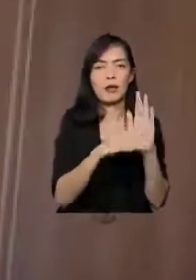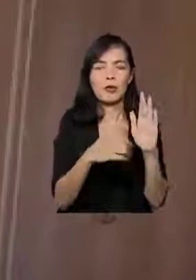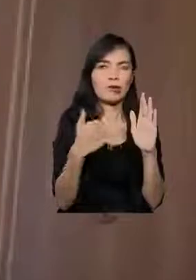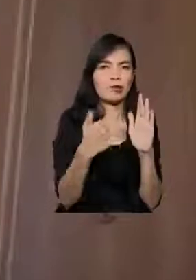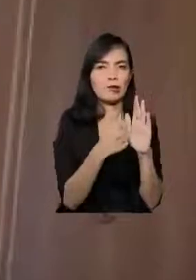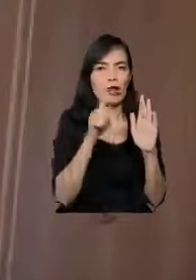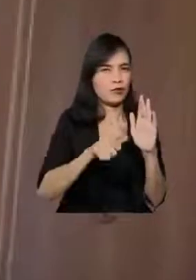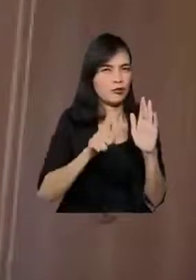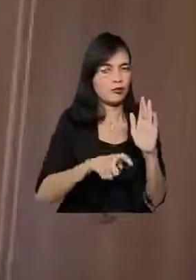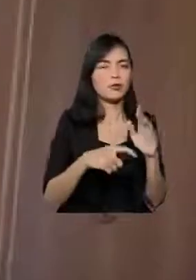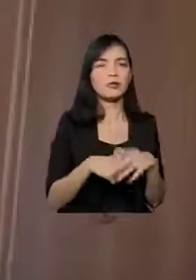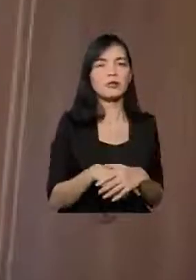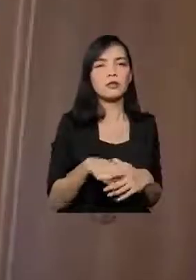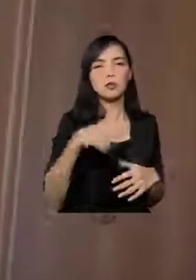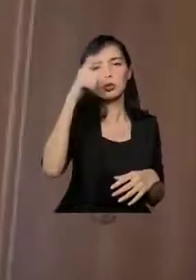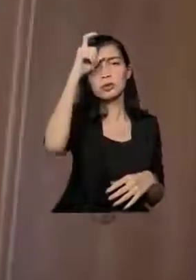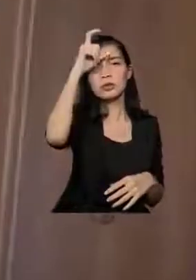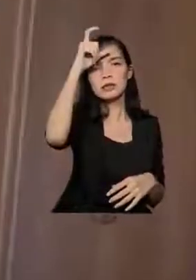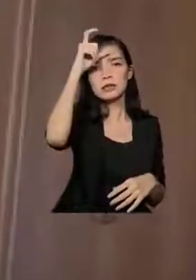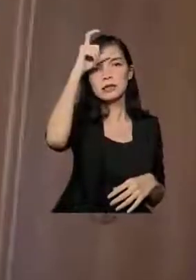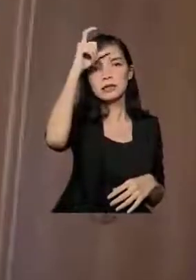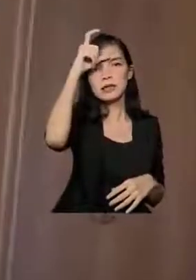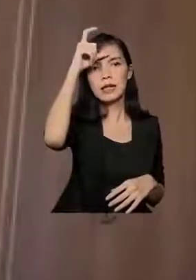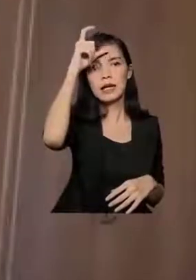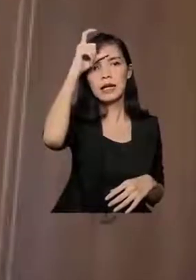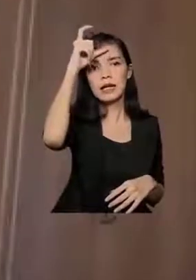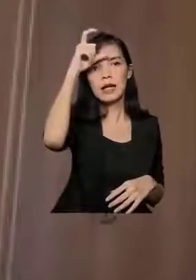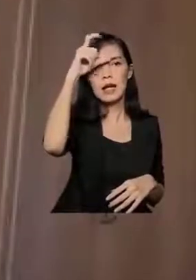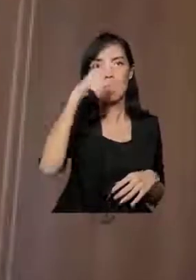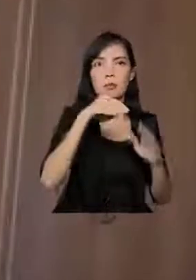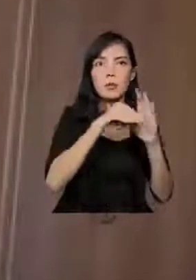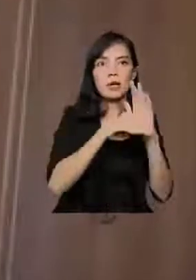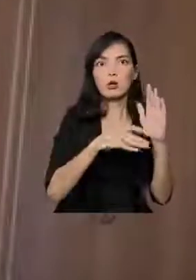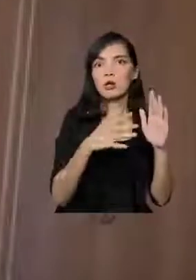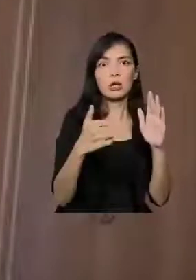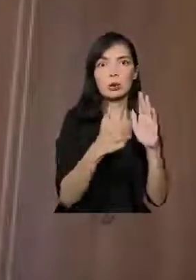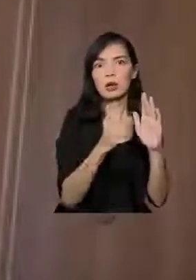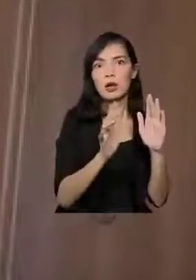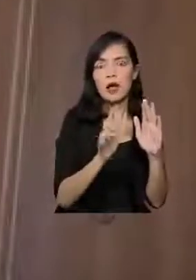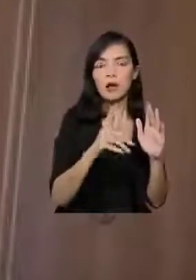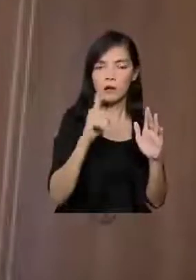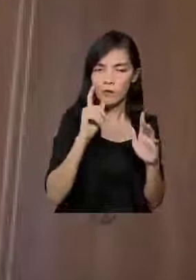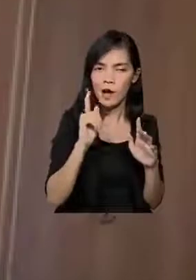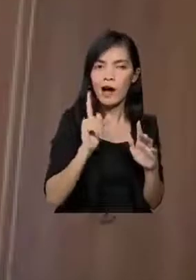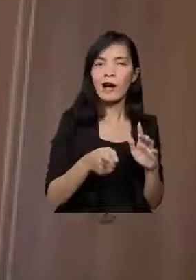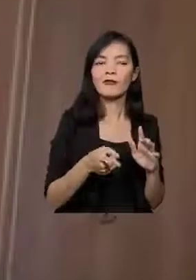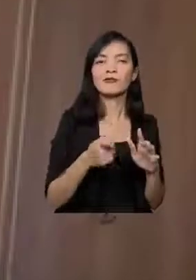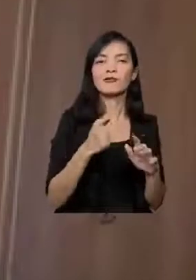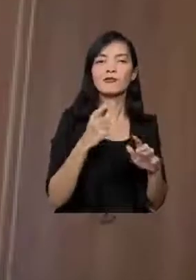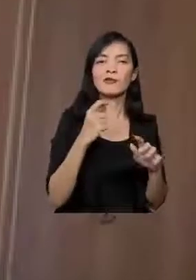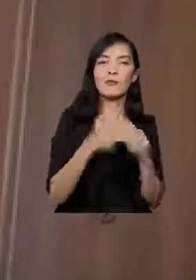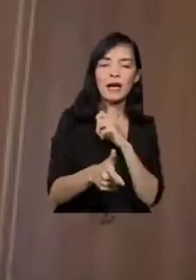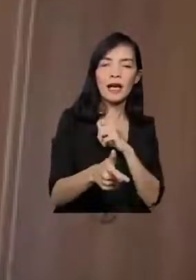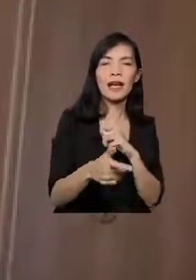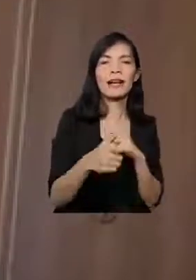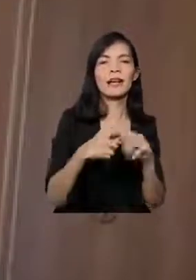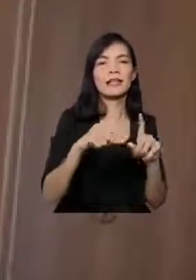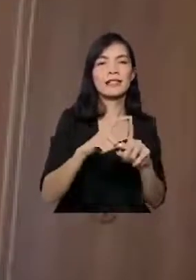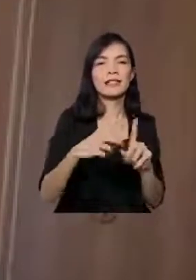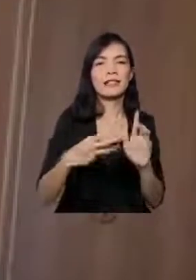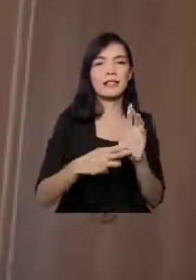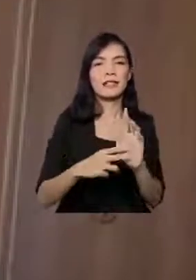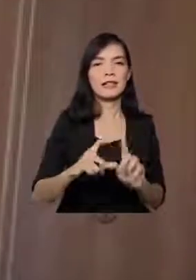di Turki mereka yang tidak sesuai dengan protokol juga kena kena denda